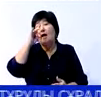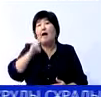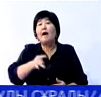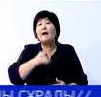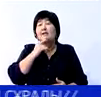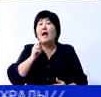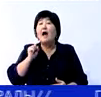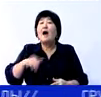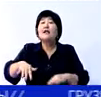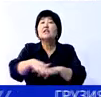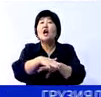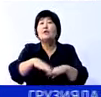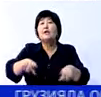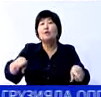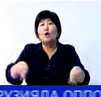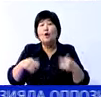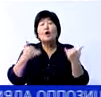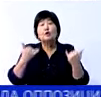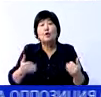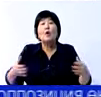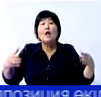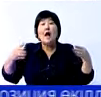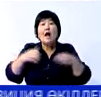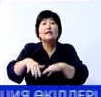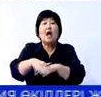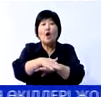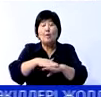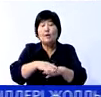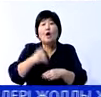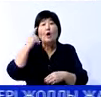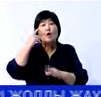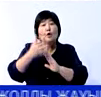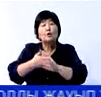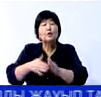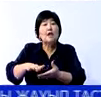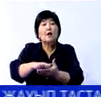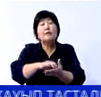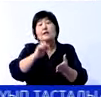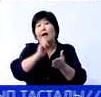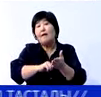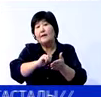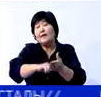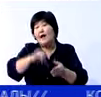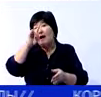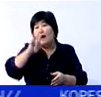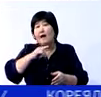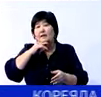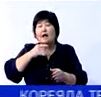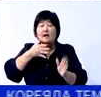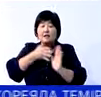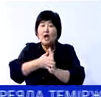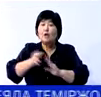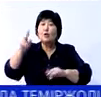Қазақстан ассамблеясын құрып, сол ассамблеядағы да түсінік бірліктің негізінде қазақ тану деген